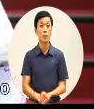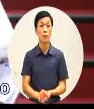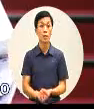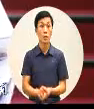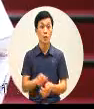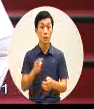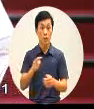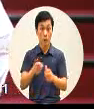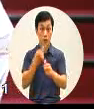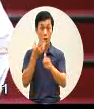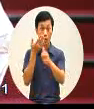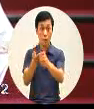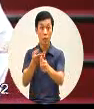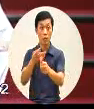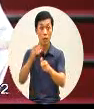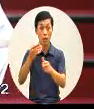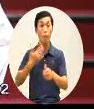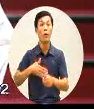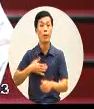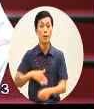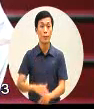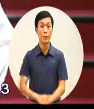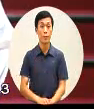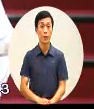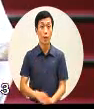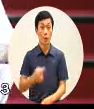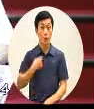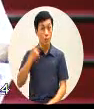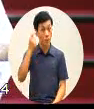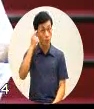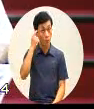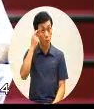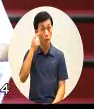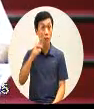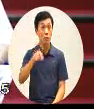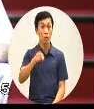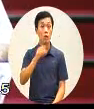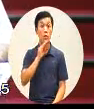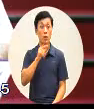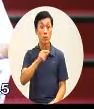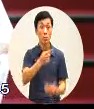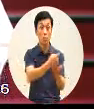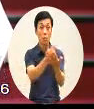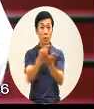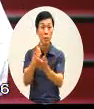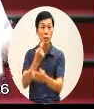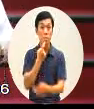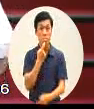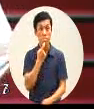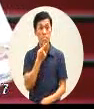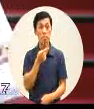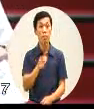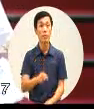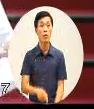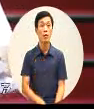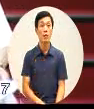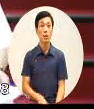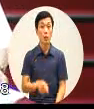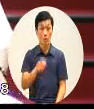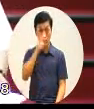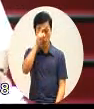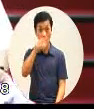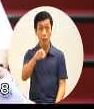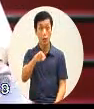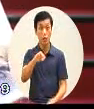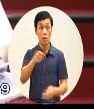以先了解吼。啊，那么我想说，这个是大家的有一些疑问啦吼。啊，当然你也当利用这个